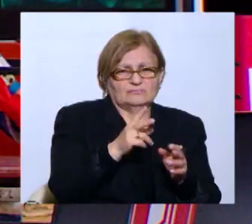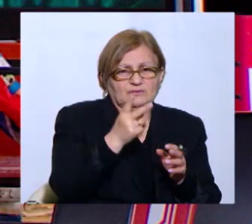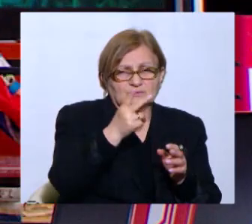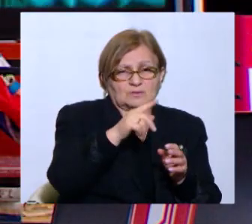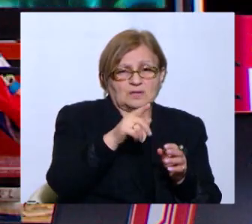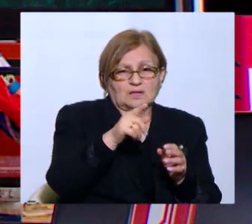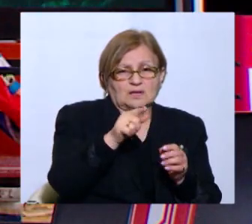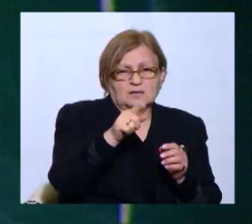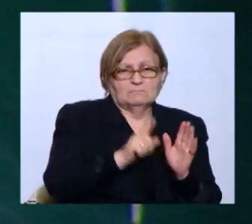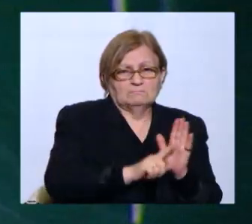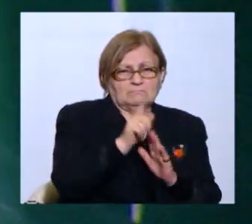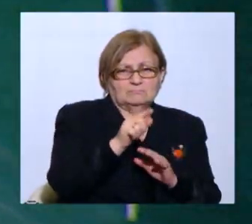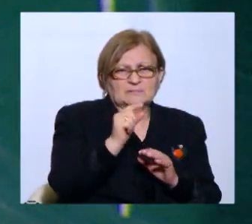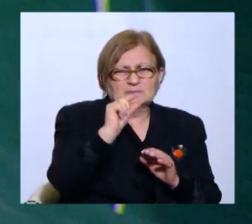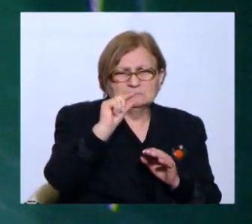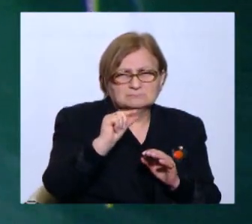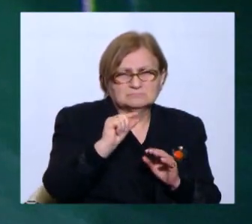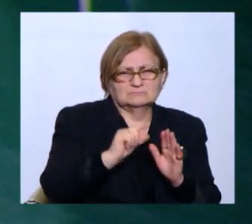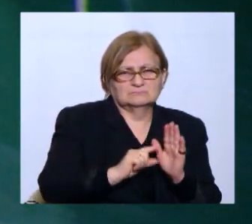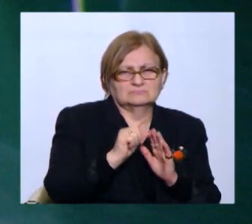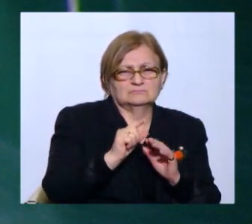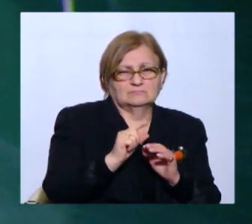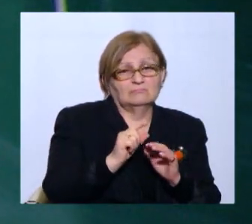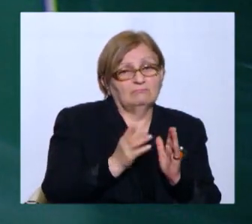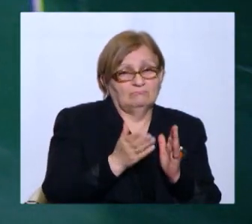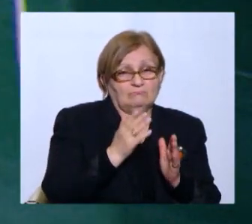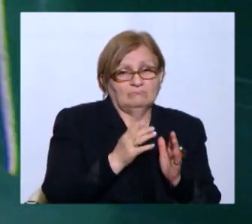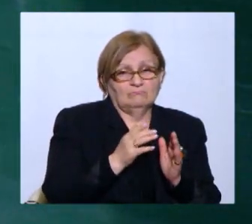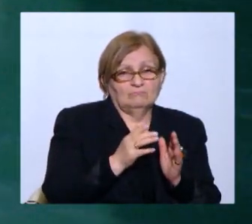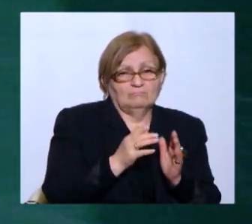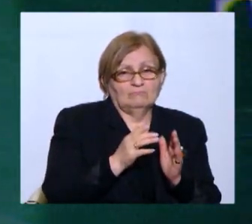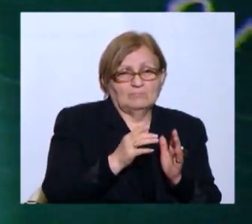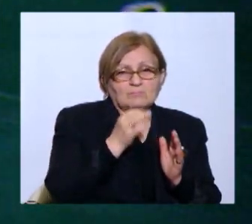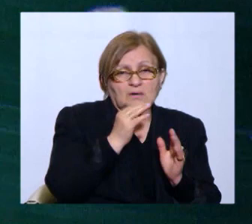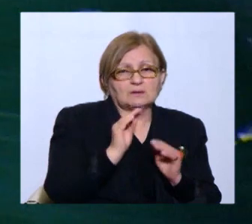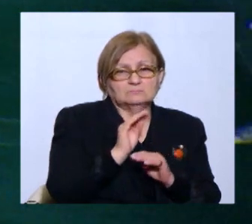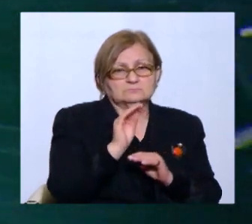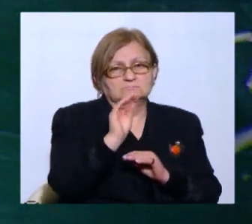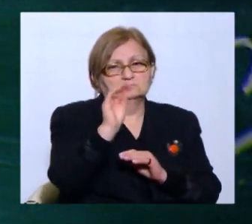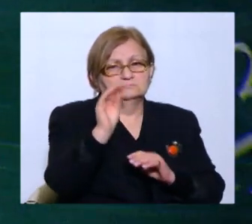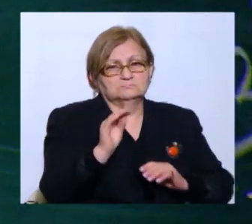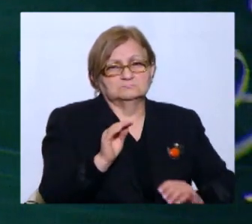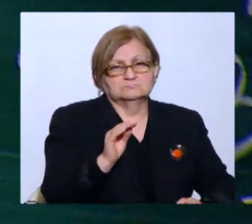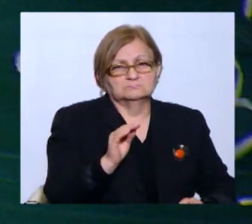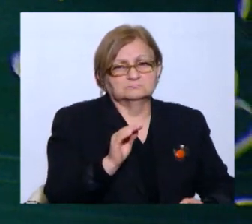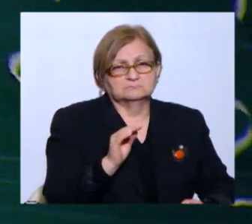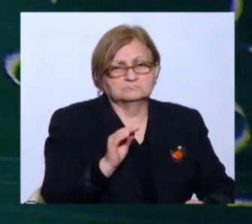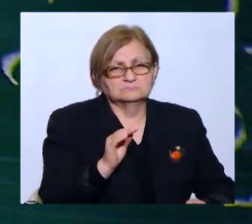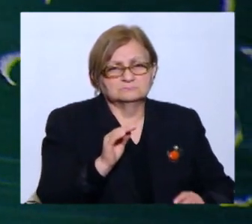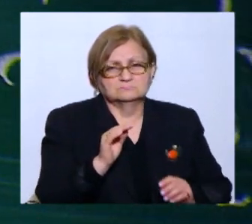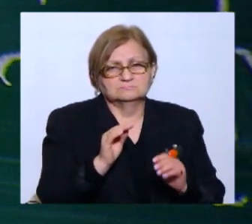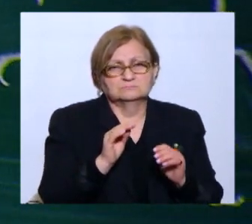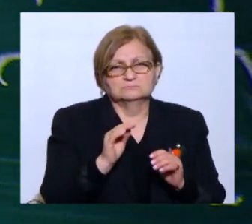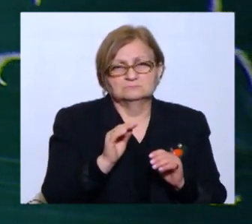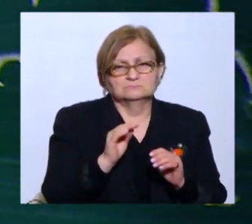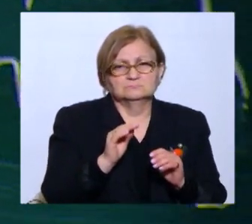მინუს 3. აი აქედან კიდევ უფრო ქვემოდან იწყება. თუმცა იწყება, იზრდება, აი აქ 1.3-დია გარდა ნაცვლად